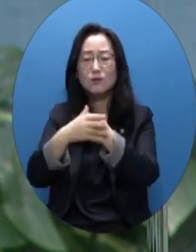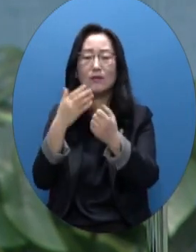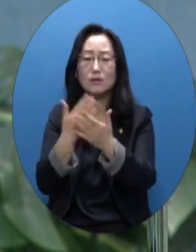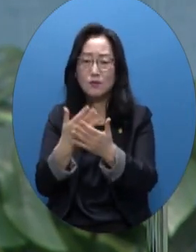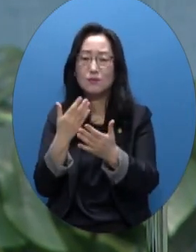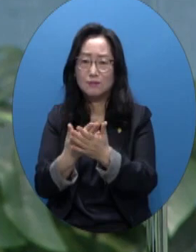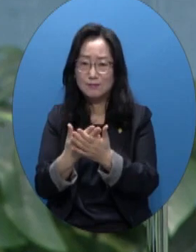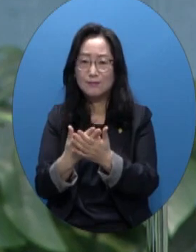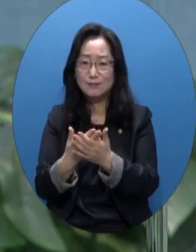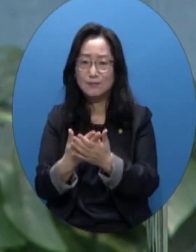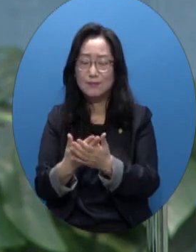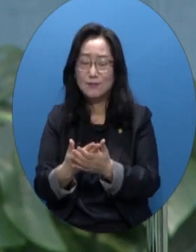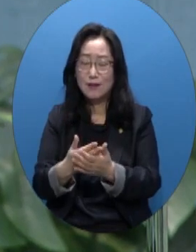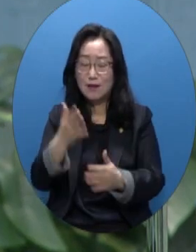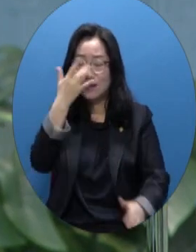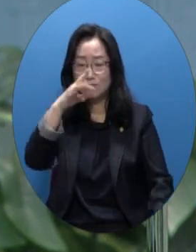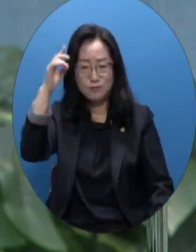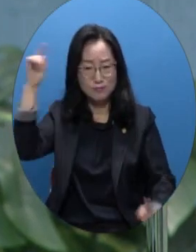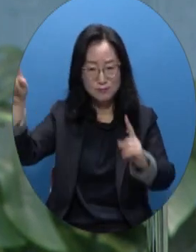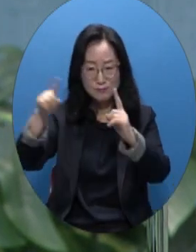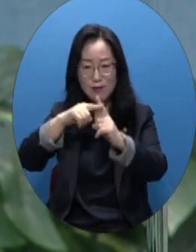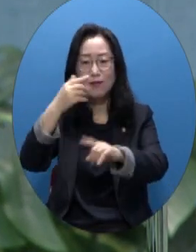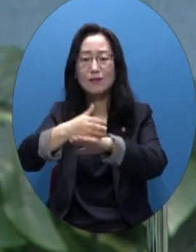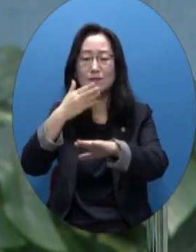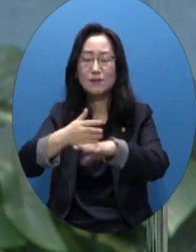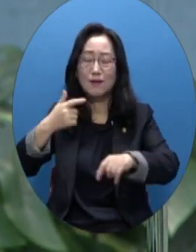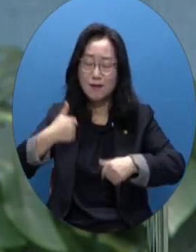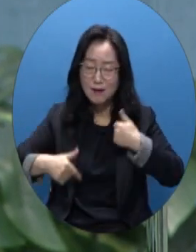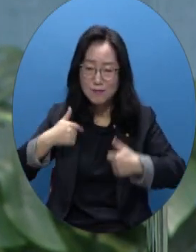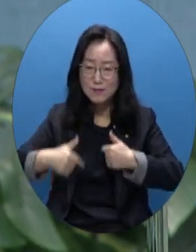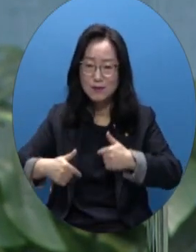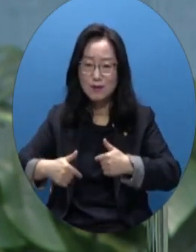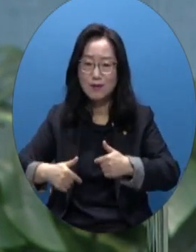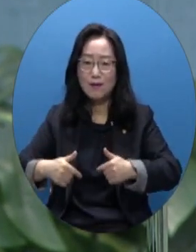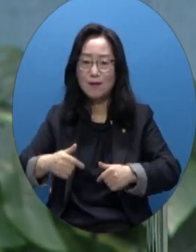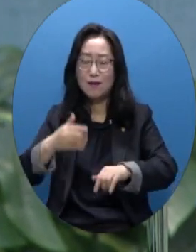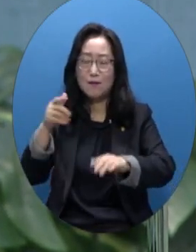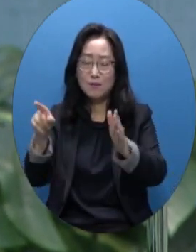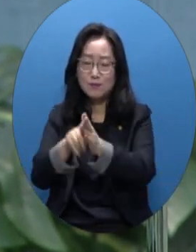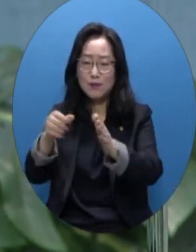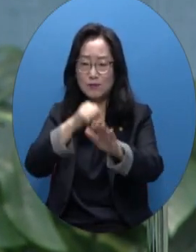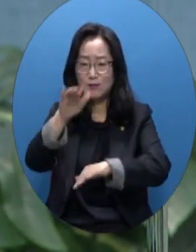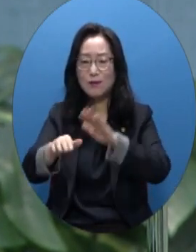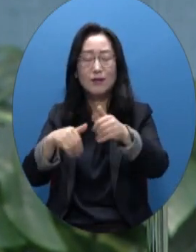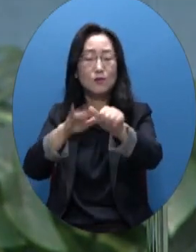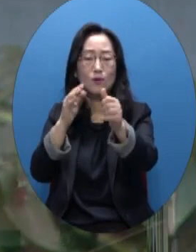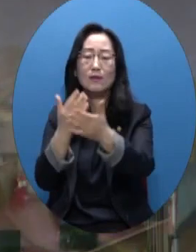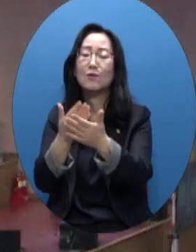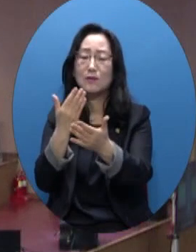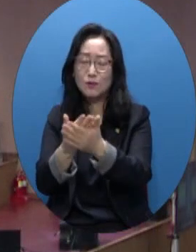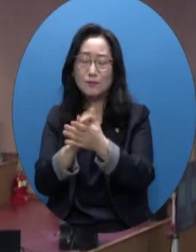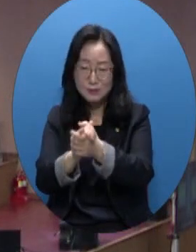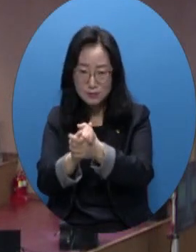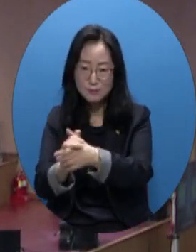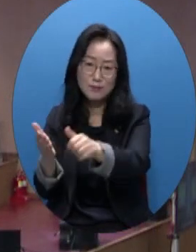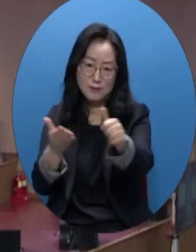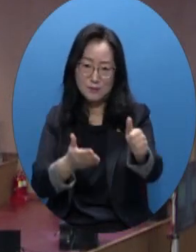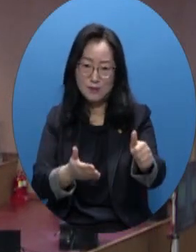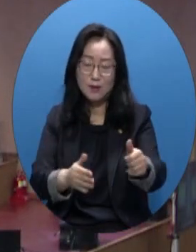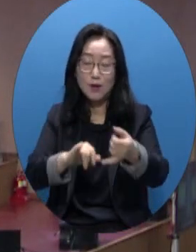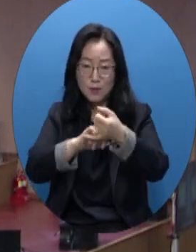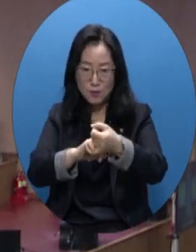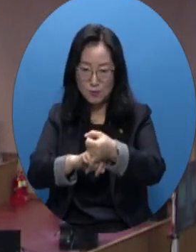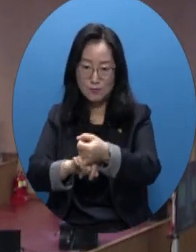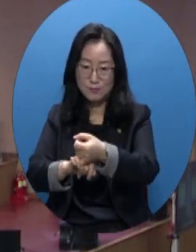줘서 절대 긍정 절대 감사로 기뻐 감사하며 믿음으로 나아가는 우리 모두가 되게 하여 주시옵소서 여튼 복음의 증인들이